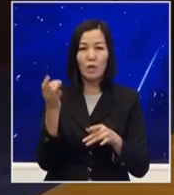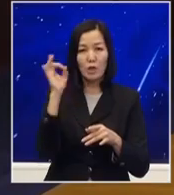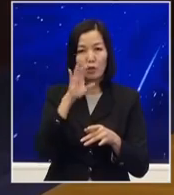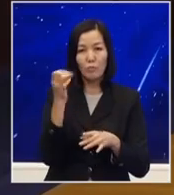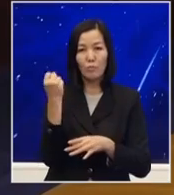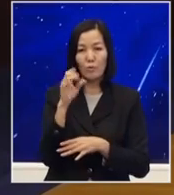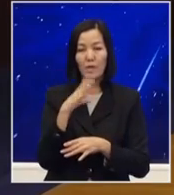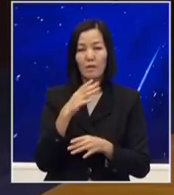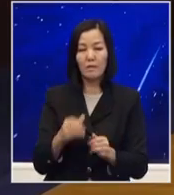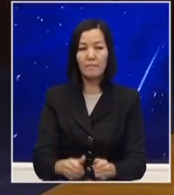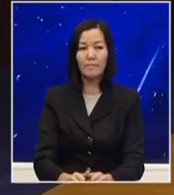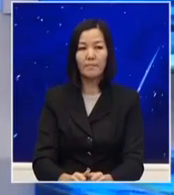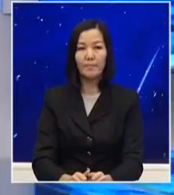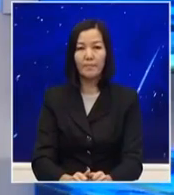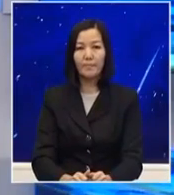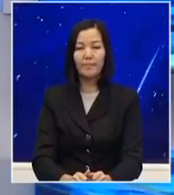атандым.